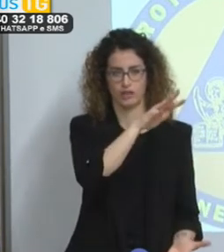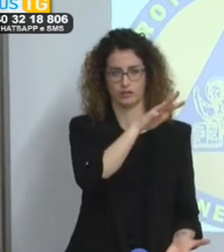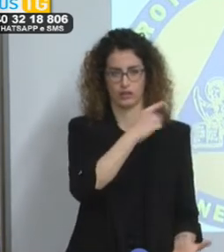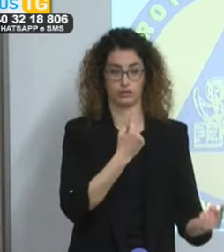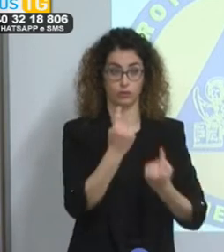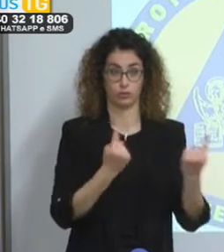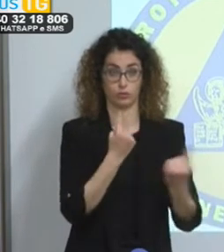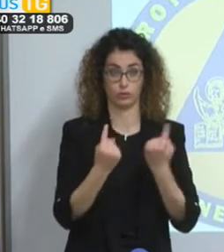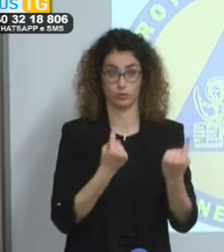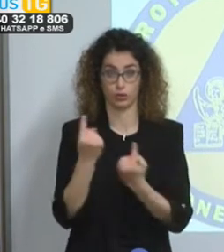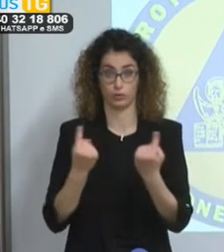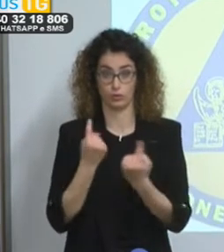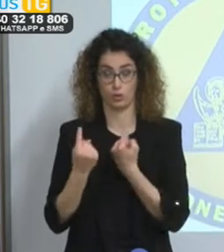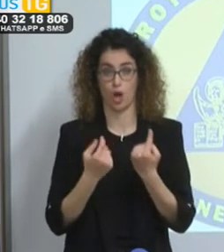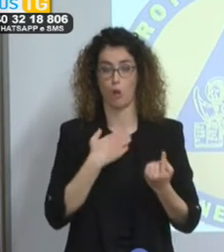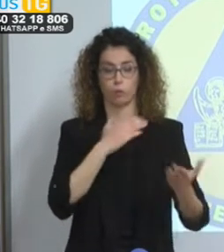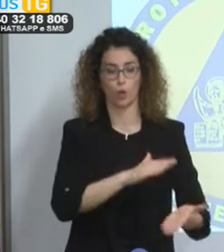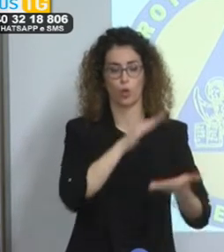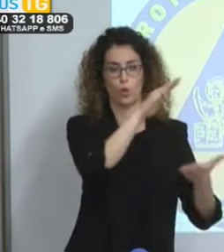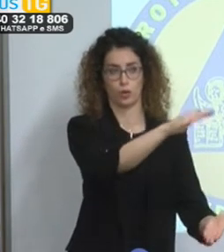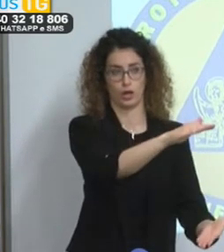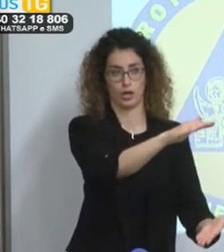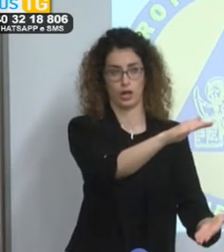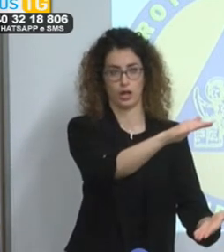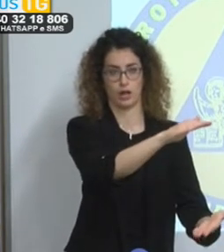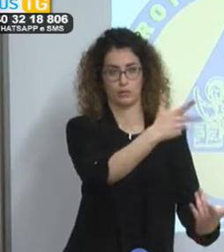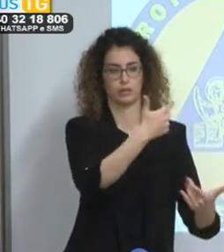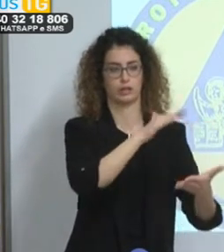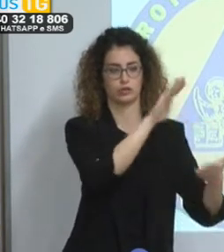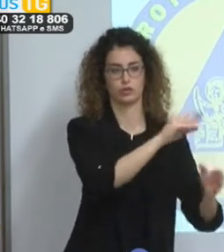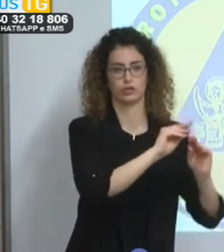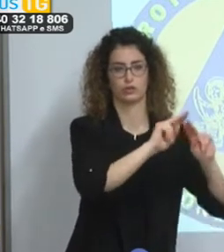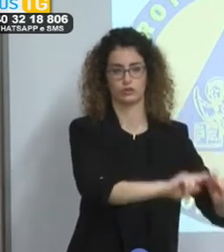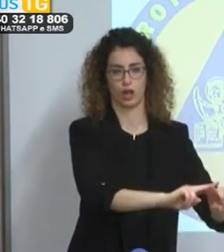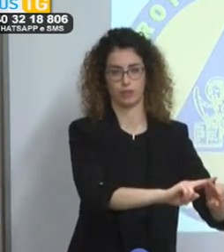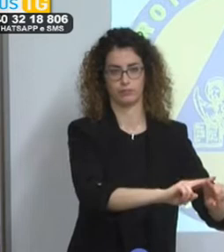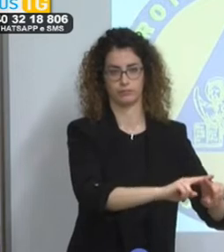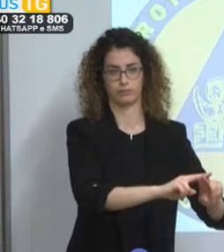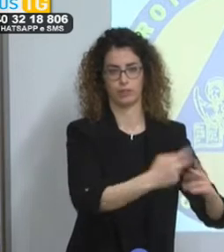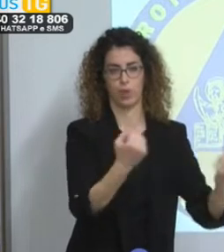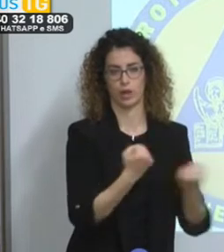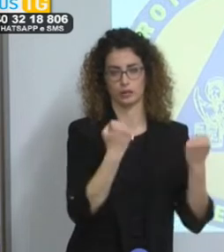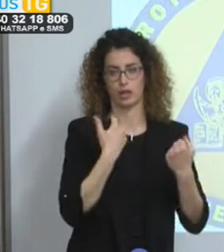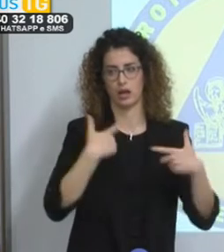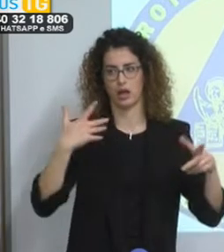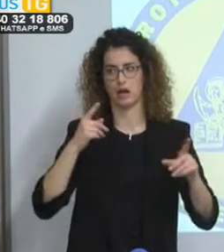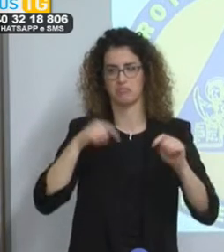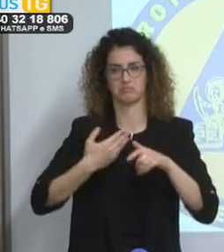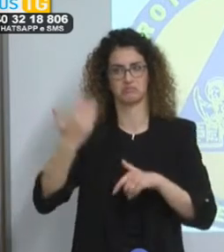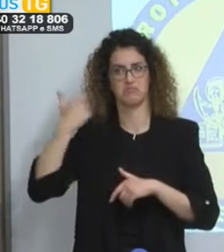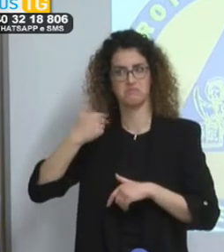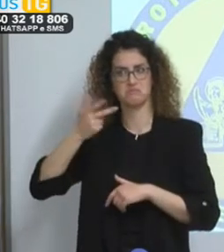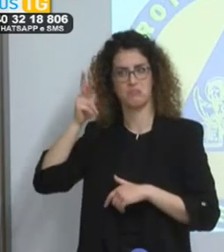sono accaduti alla procura perché proprio resti in calce tutta l'attività che abbiamo fatto. Ma l'abbiamo fatto ancora a marzo, ad aprile,